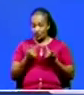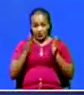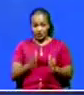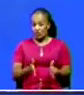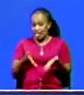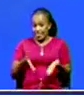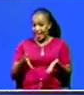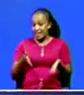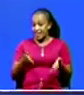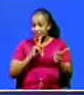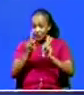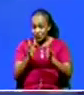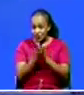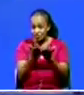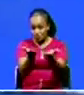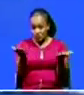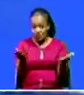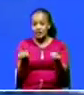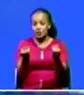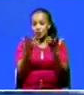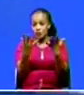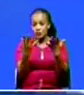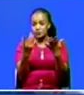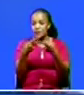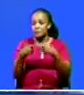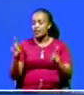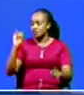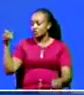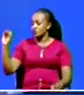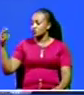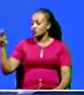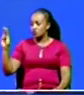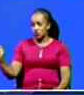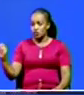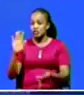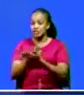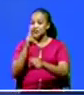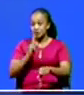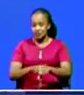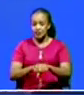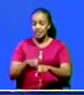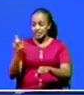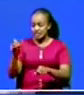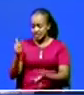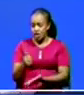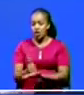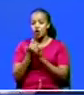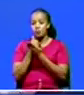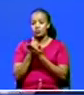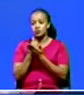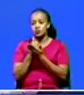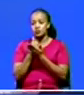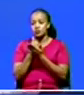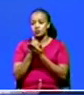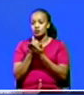miracle. Hata hivyo John bado anakabiliwa na ugumu, anahitaji kusaidiwa kwa hali zote. Huenda